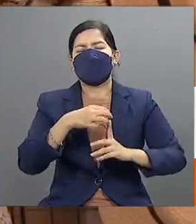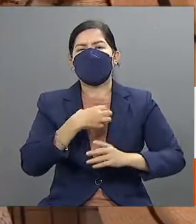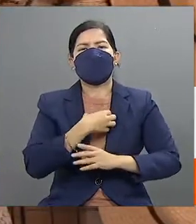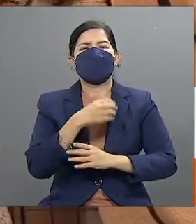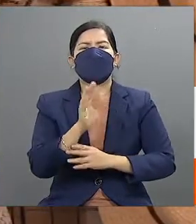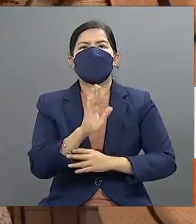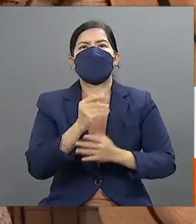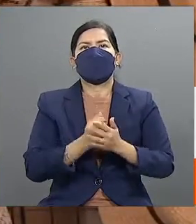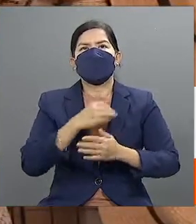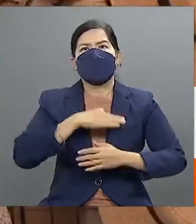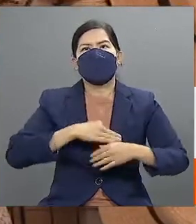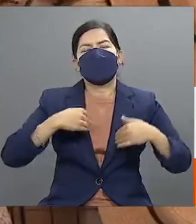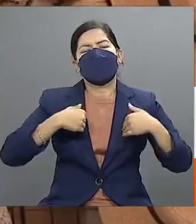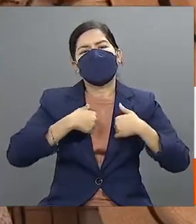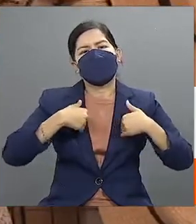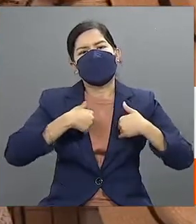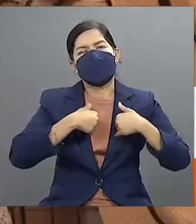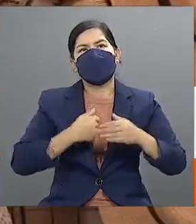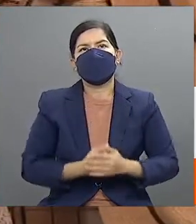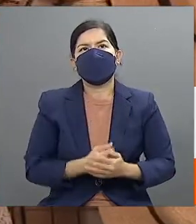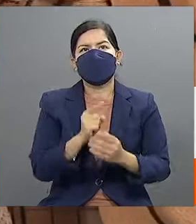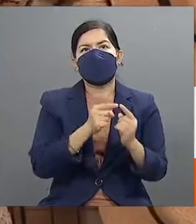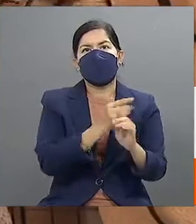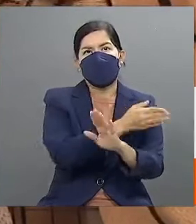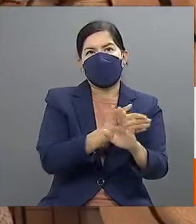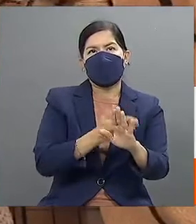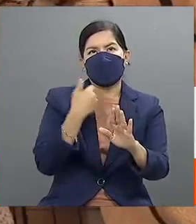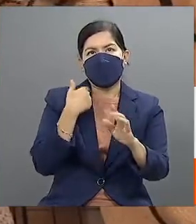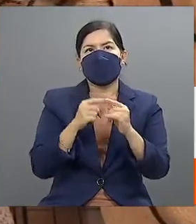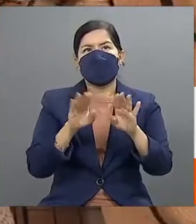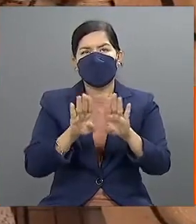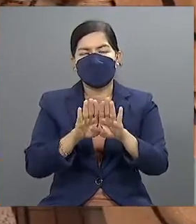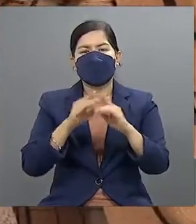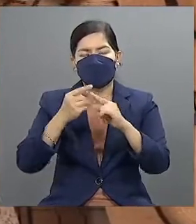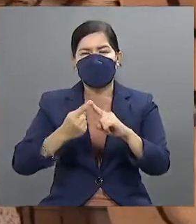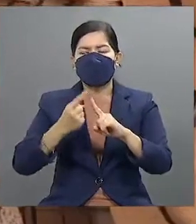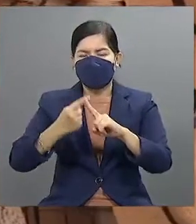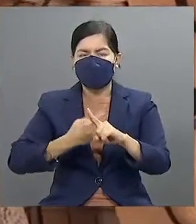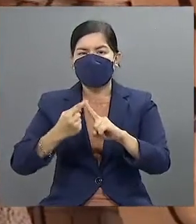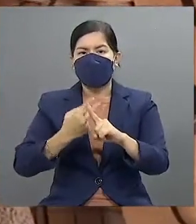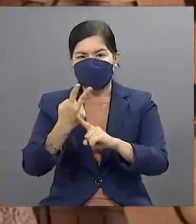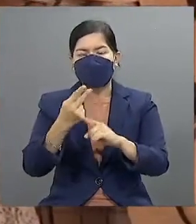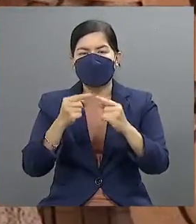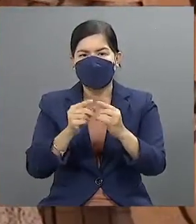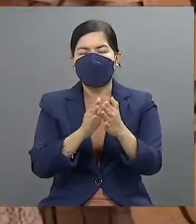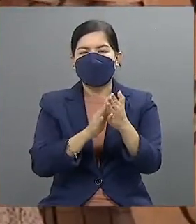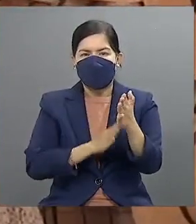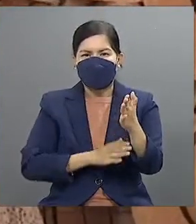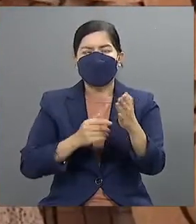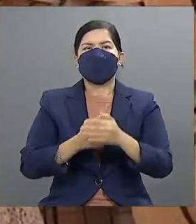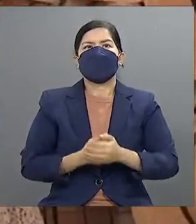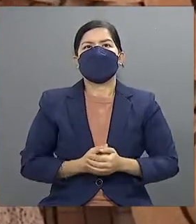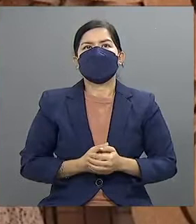ใช่เพราะว่าก่อนหน้านี้ปิดร้านไปประมาณ2เดือนค่ะใช่ใช่ค่ะใช่ค่ะช่วงโควิด